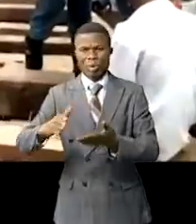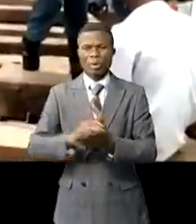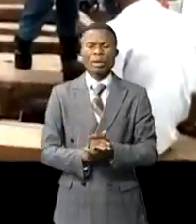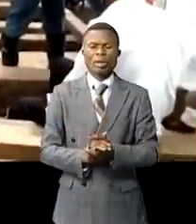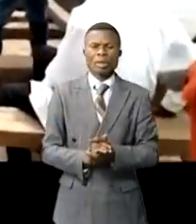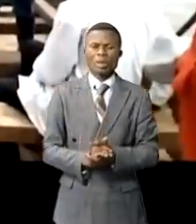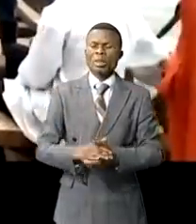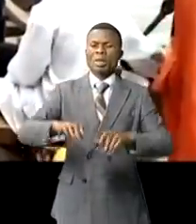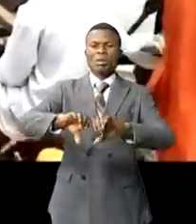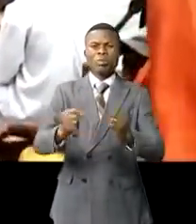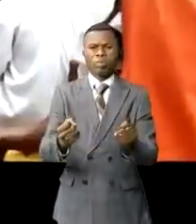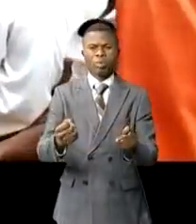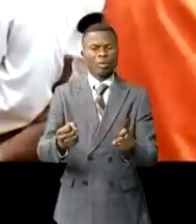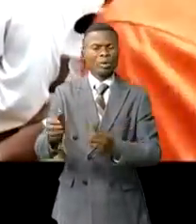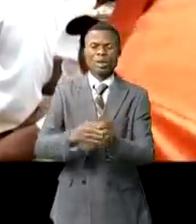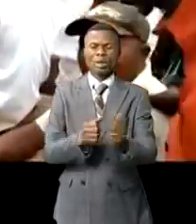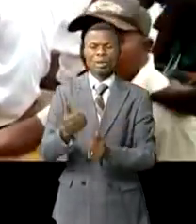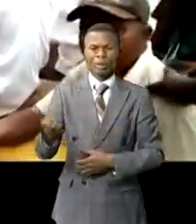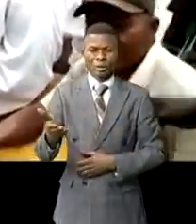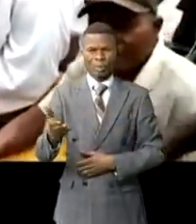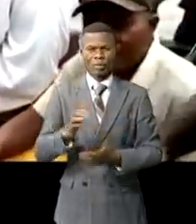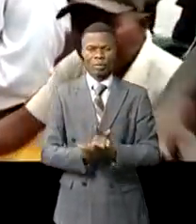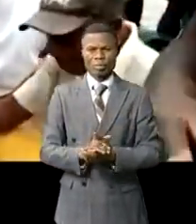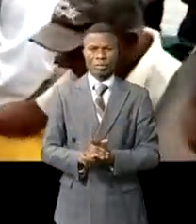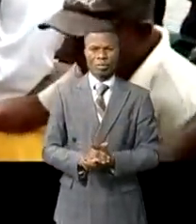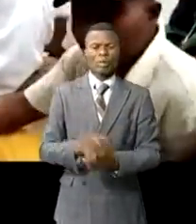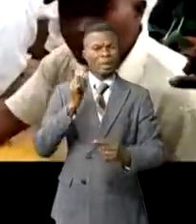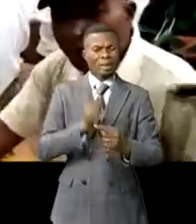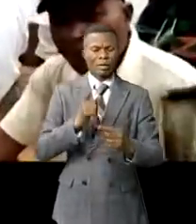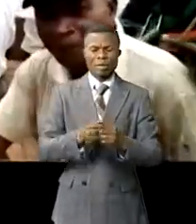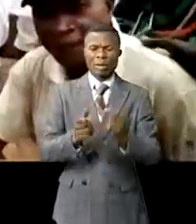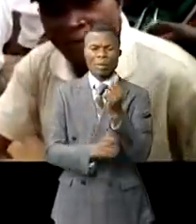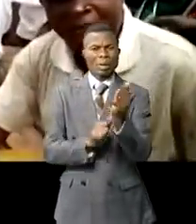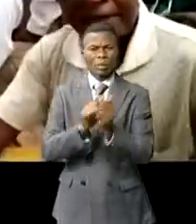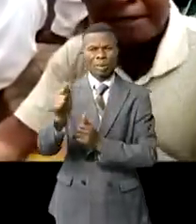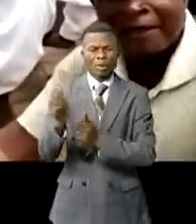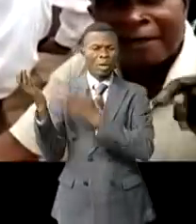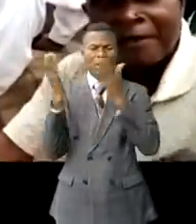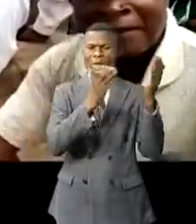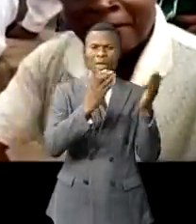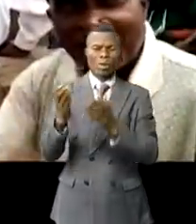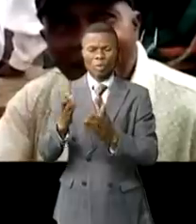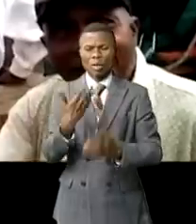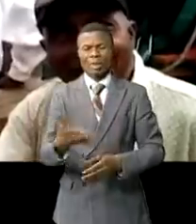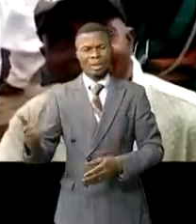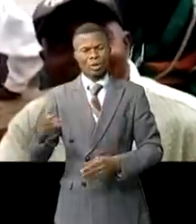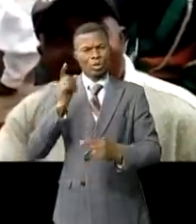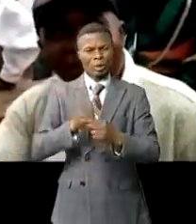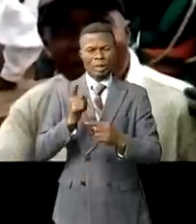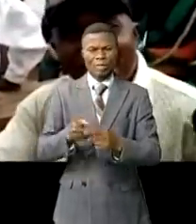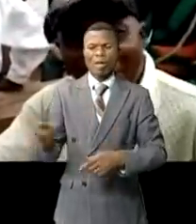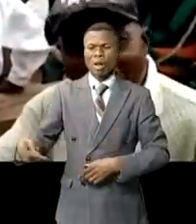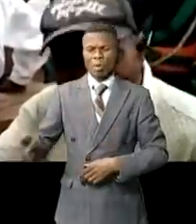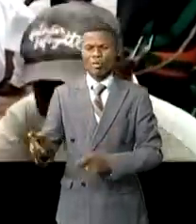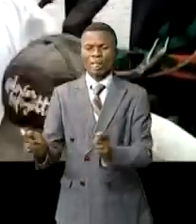s'était complètement amorti, rendant ainsi difficile le trafic des personnes nées de leur bien dans la province de